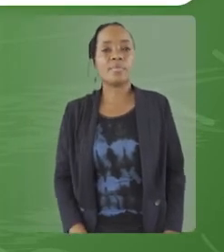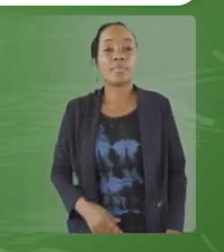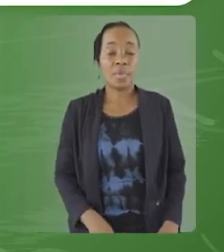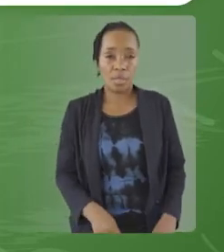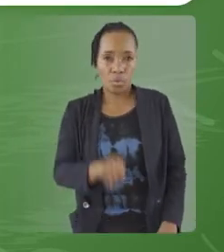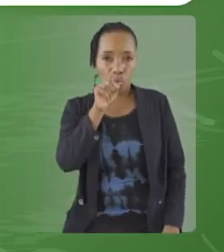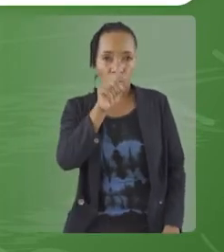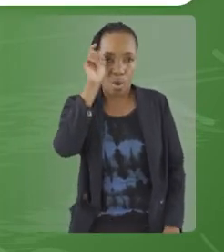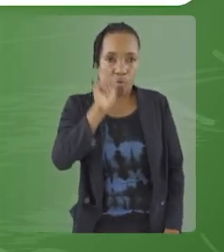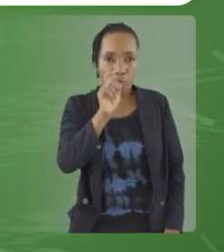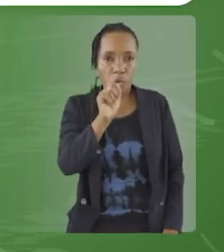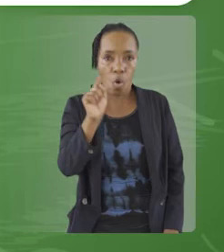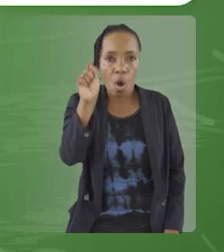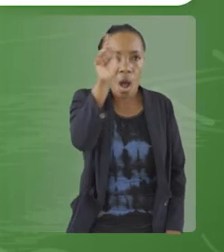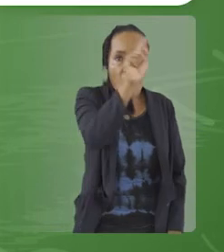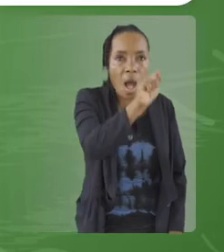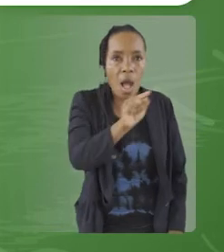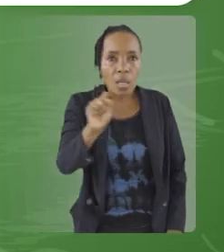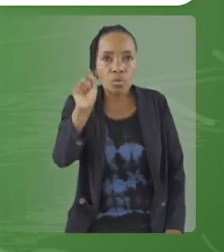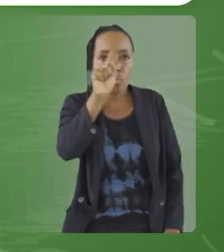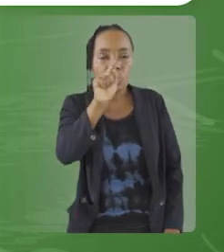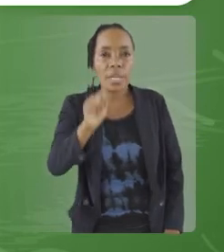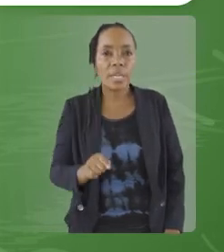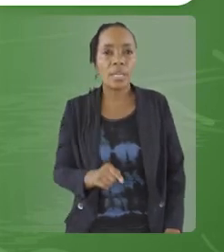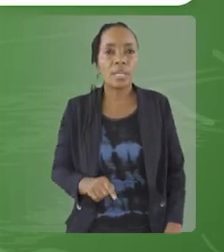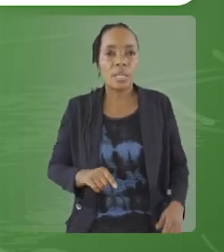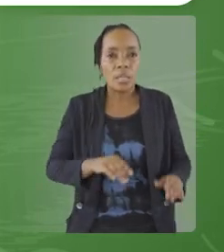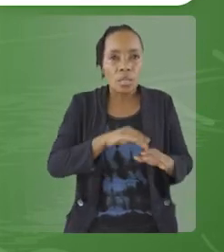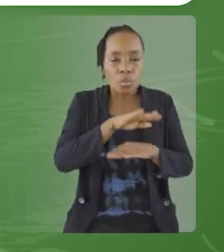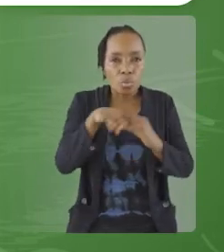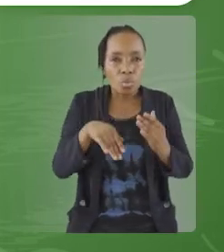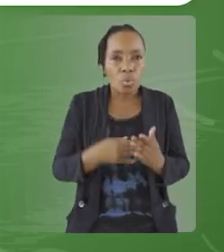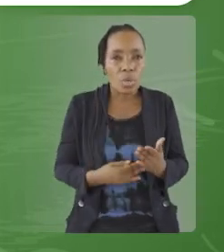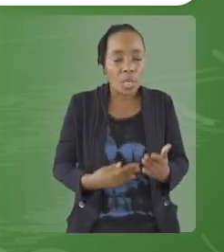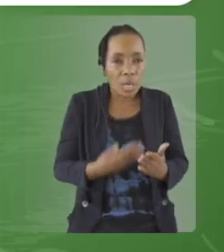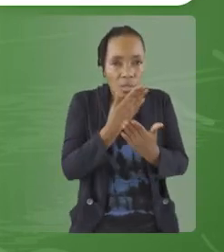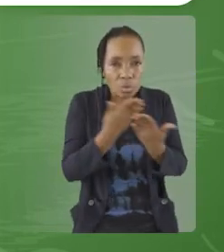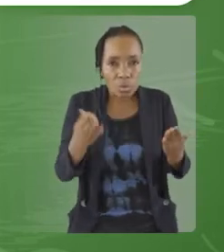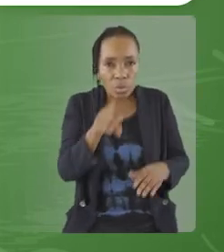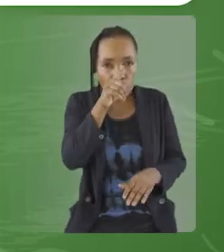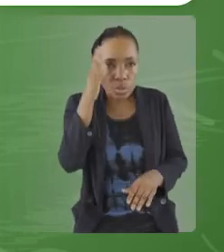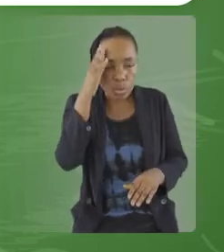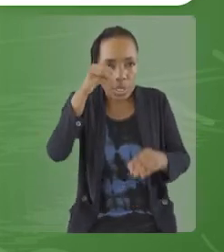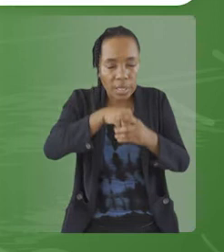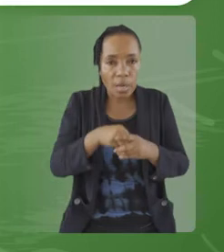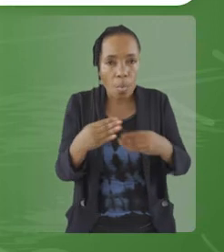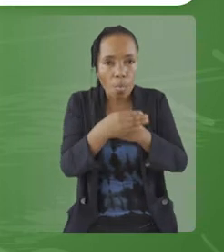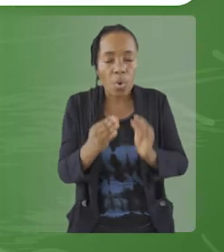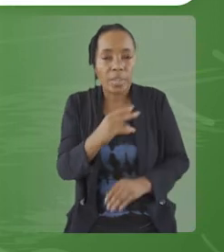Entoure les éléments d'une boîte pharmaceutique dans cette liste de matériel.